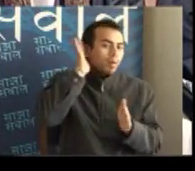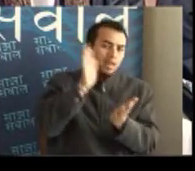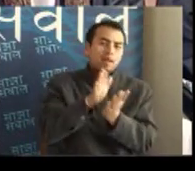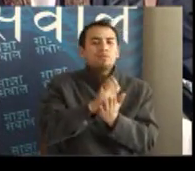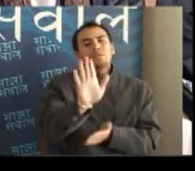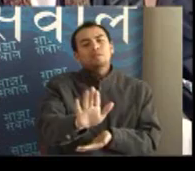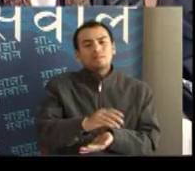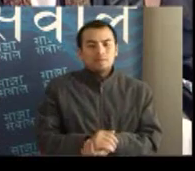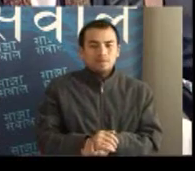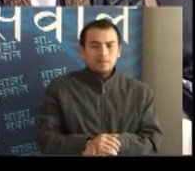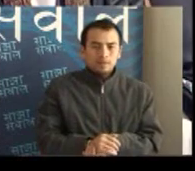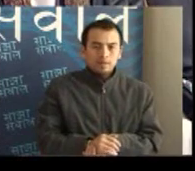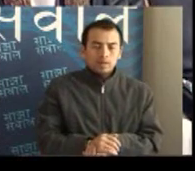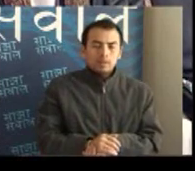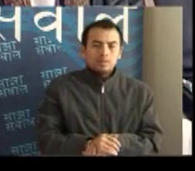पनि